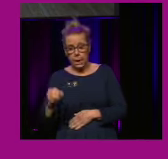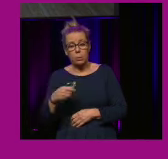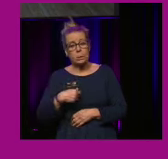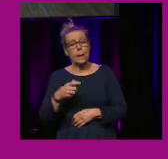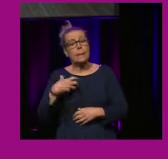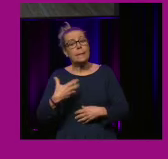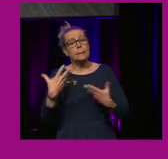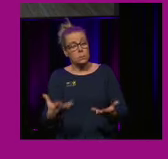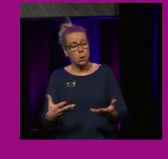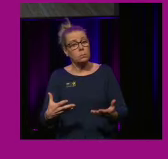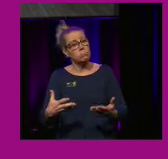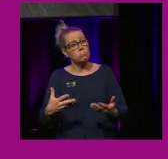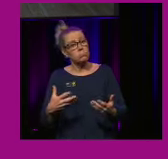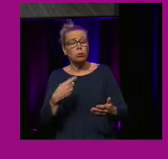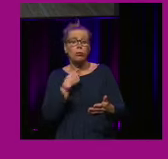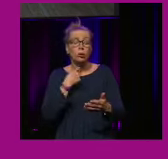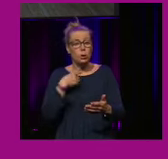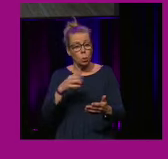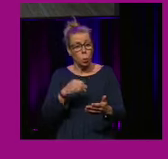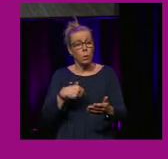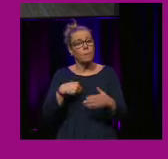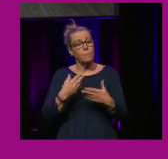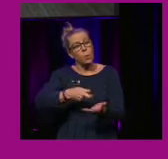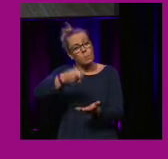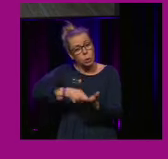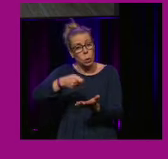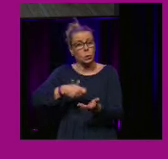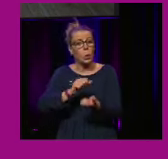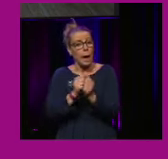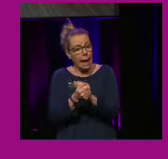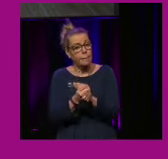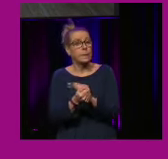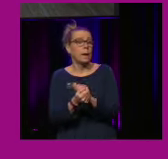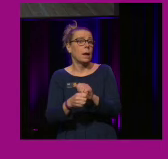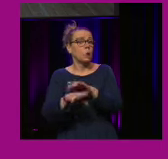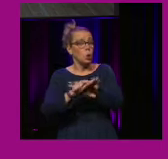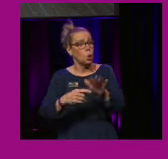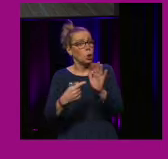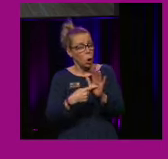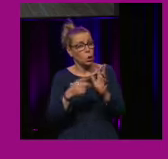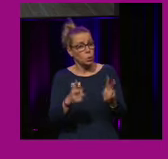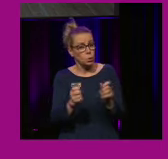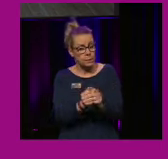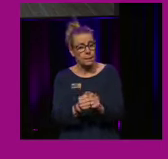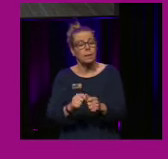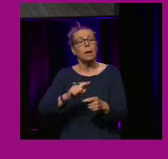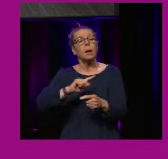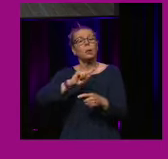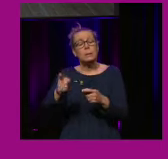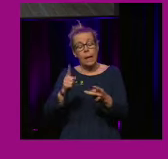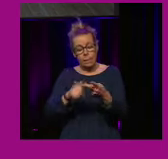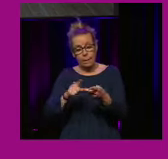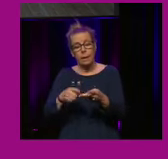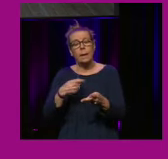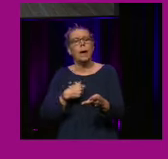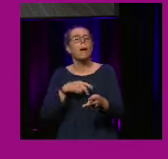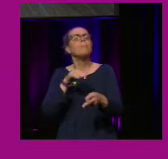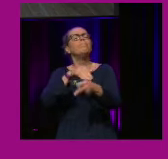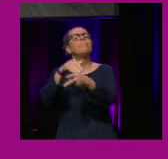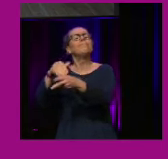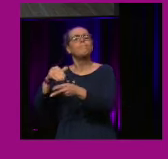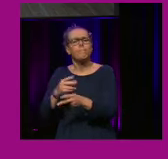om att ändra grundlagen på det sättet. Det är det första beslutet. Sen kan man påkalla ett extra val